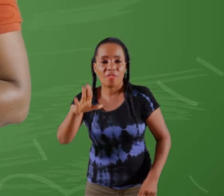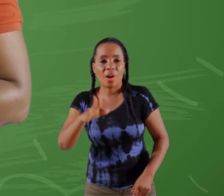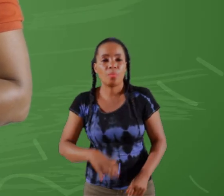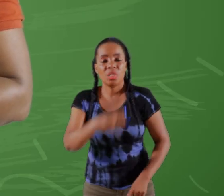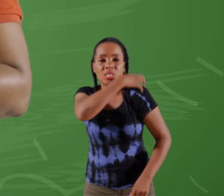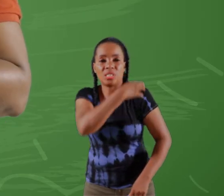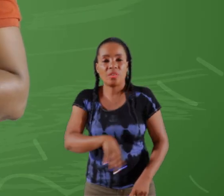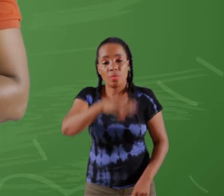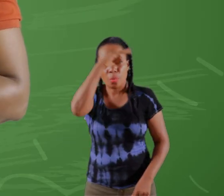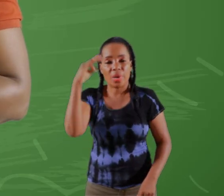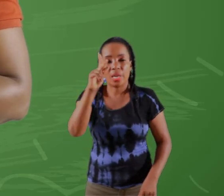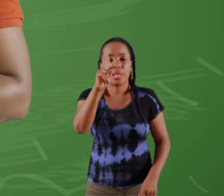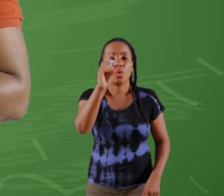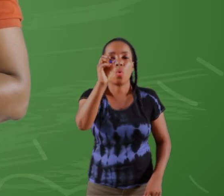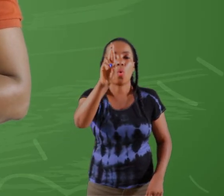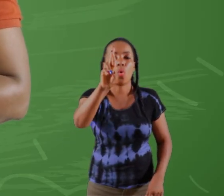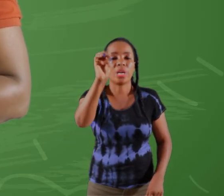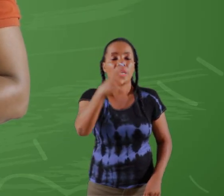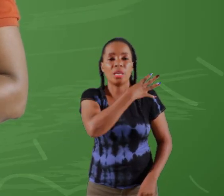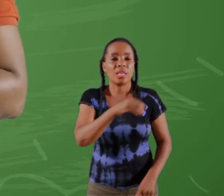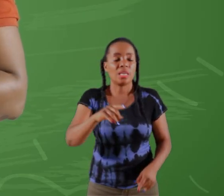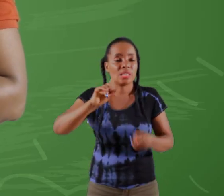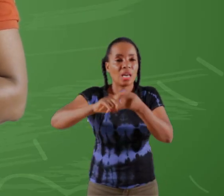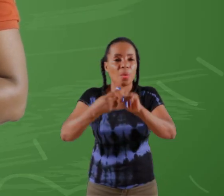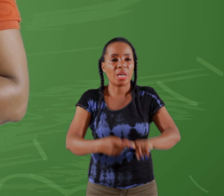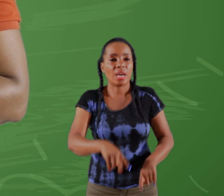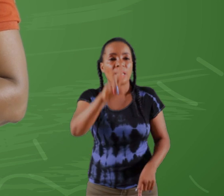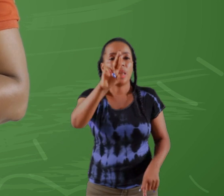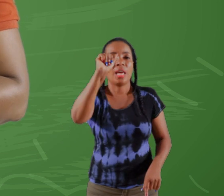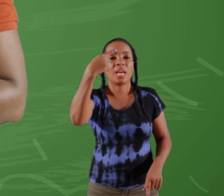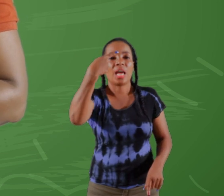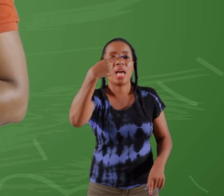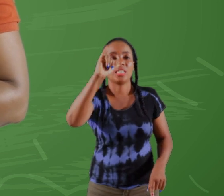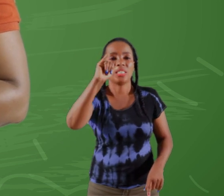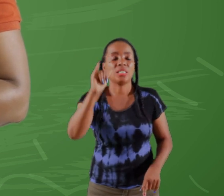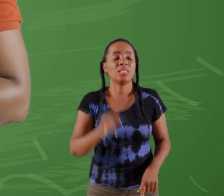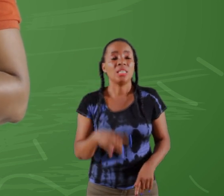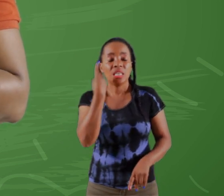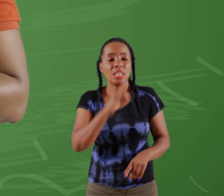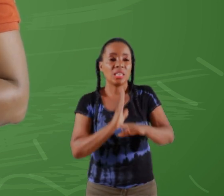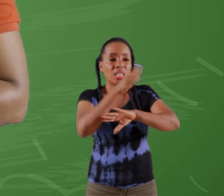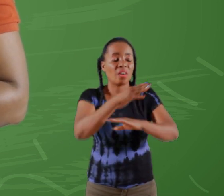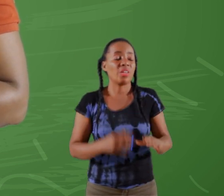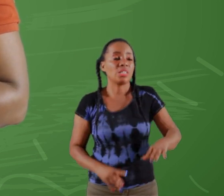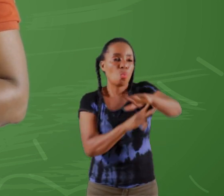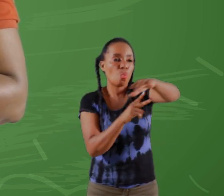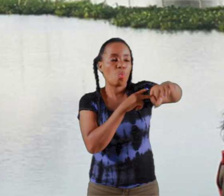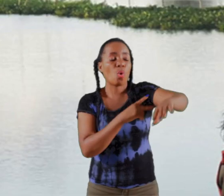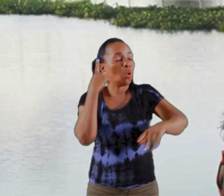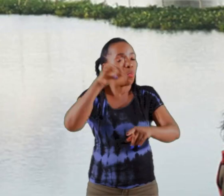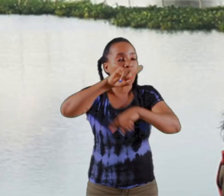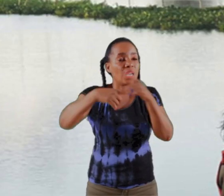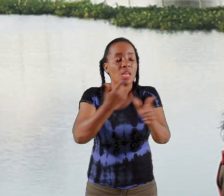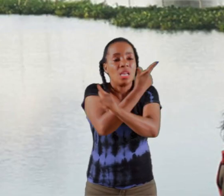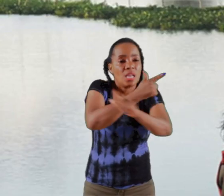Ragy qui a traversé un pont pour aller libérer leur mari emprisonné, d'où l'appellation du